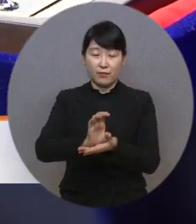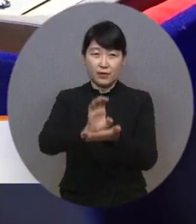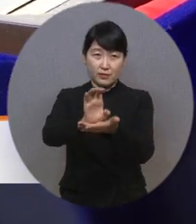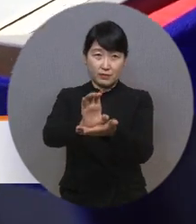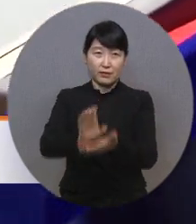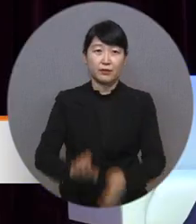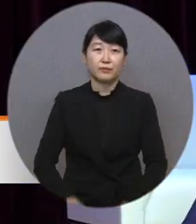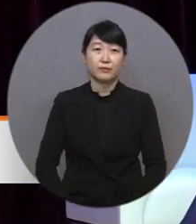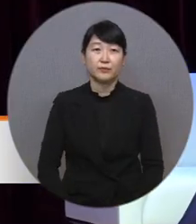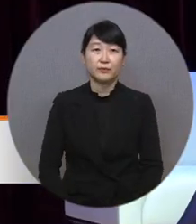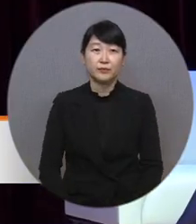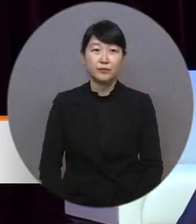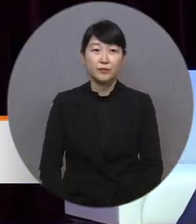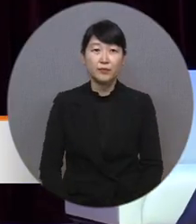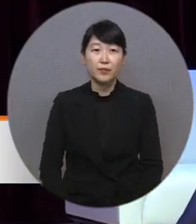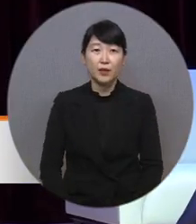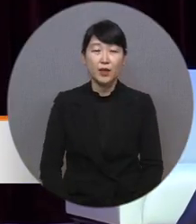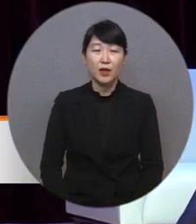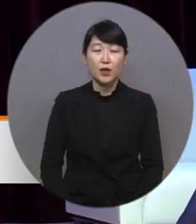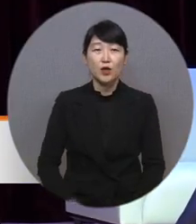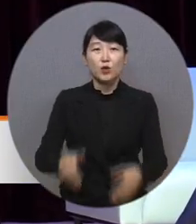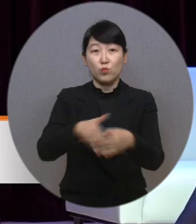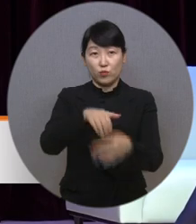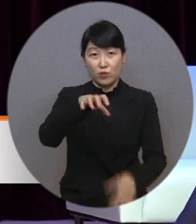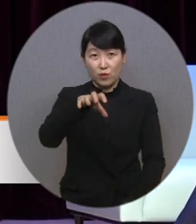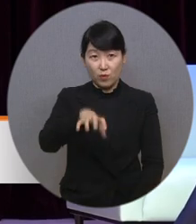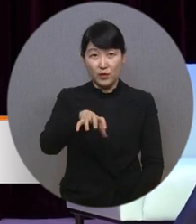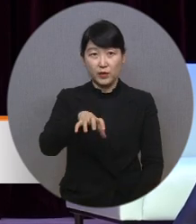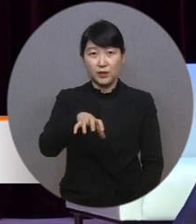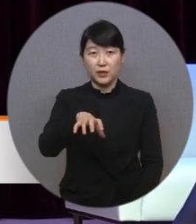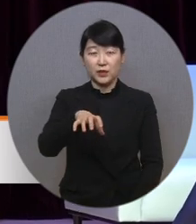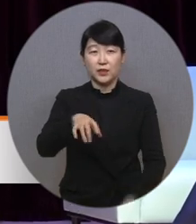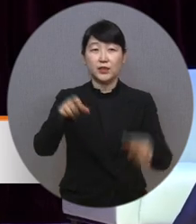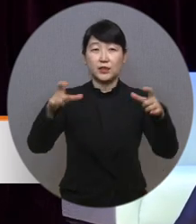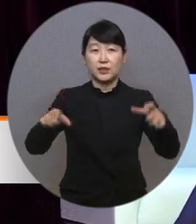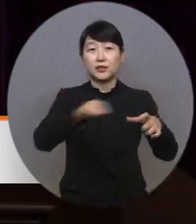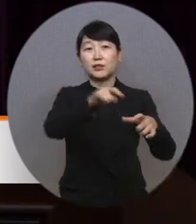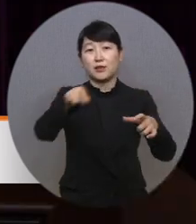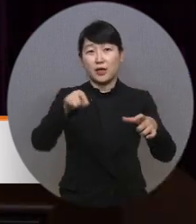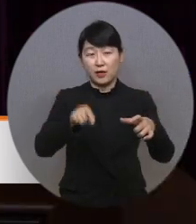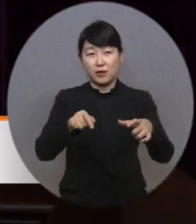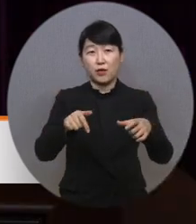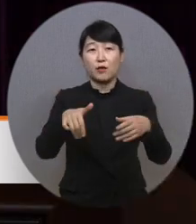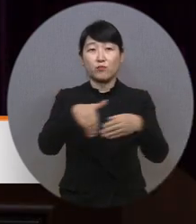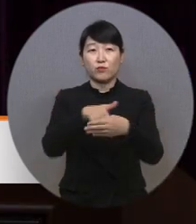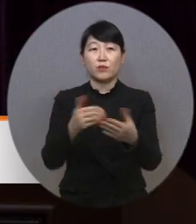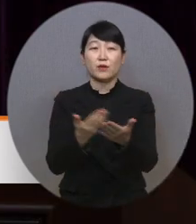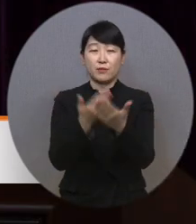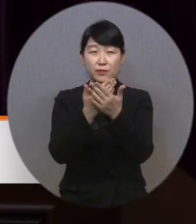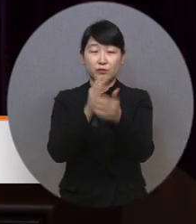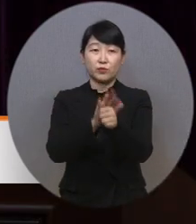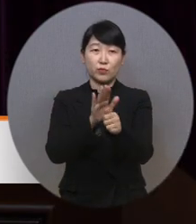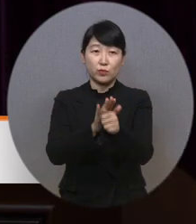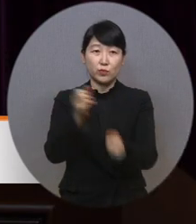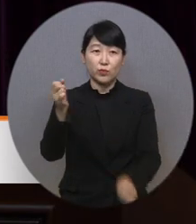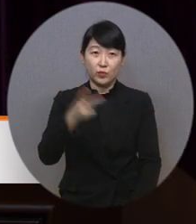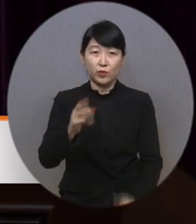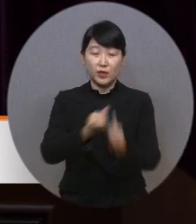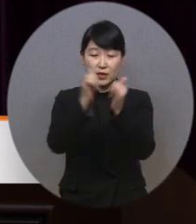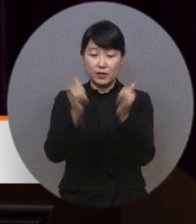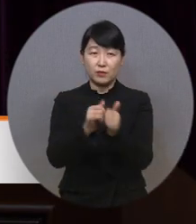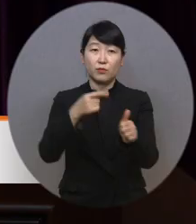진행했습니다. 원주문화원은 원주시 시민들 대상으로 지역문화 발전 기여사업과